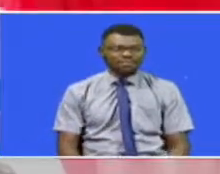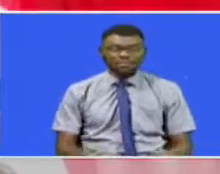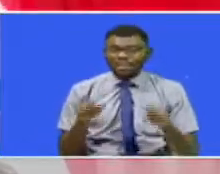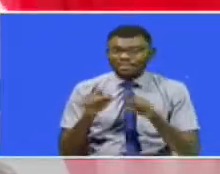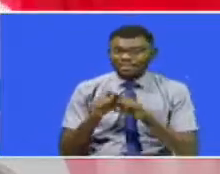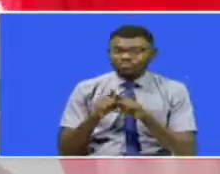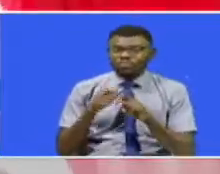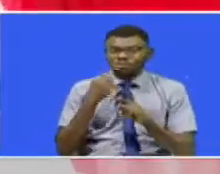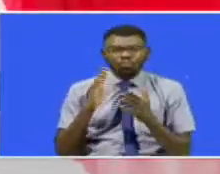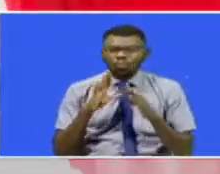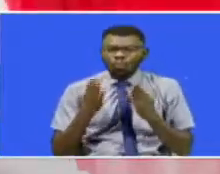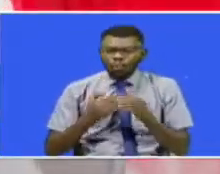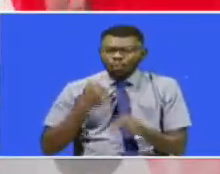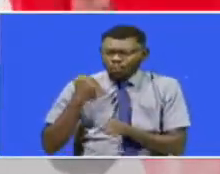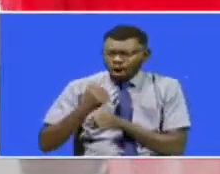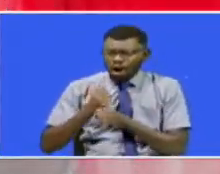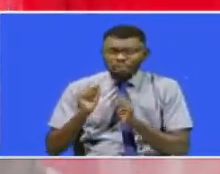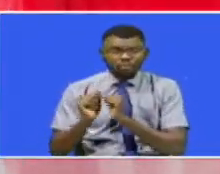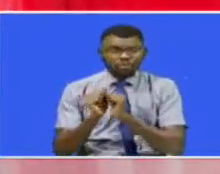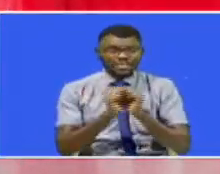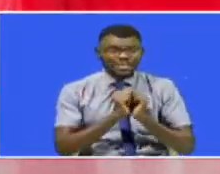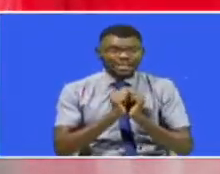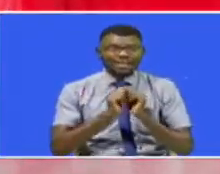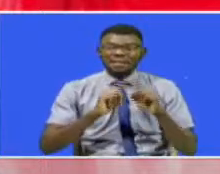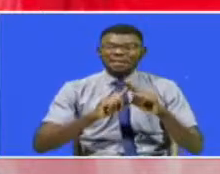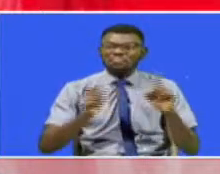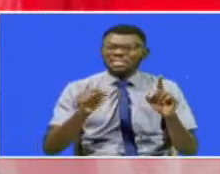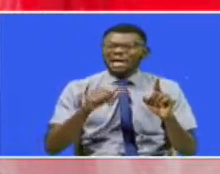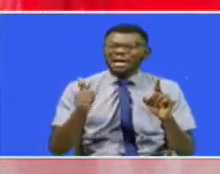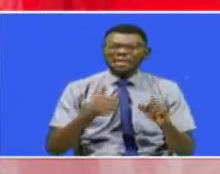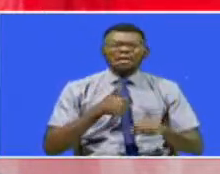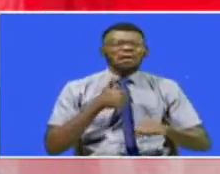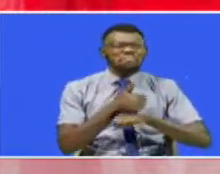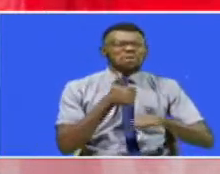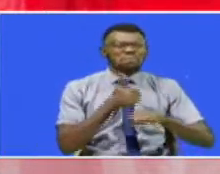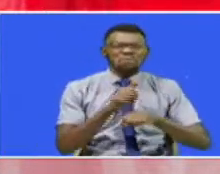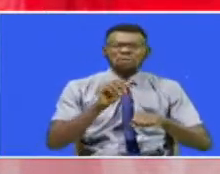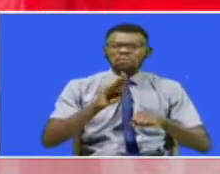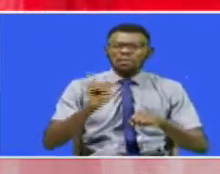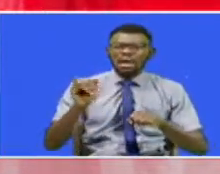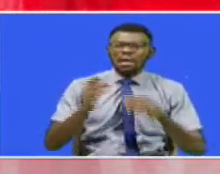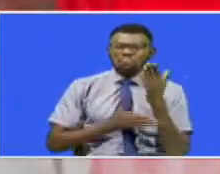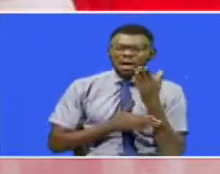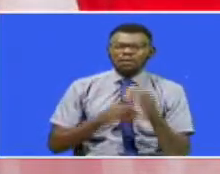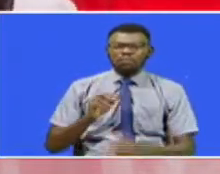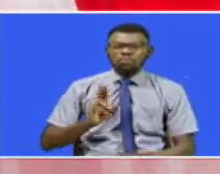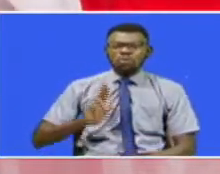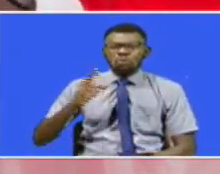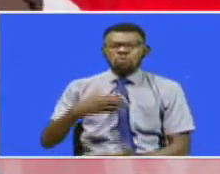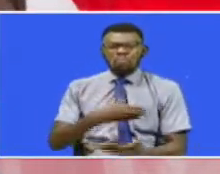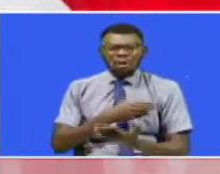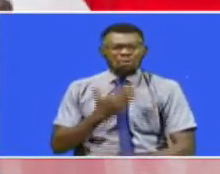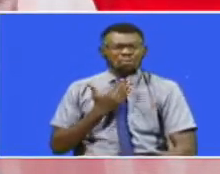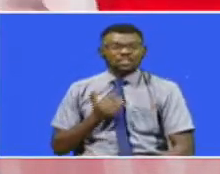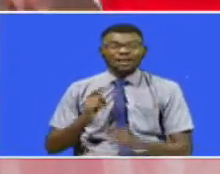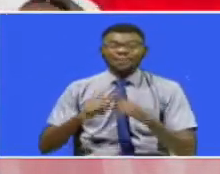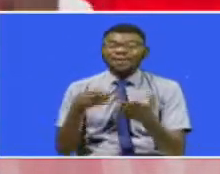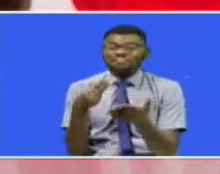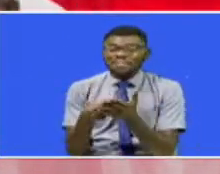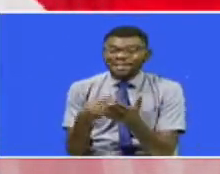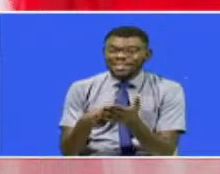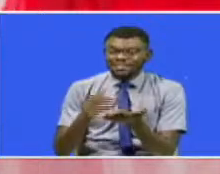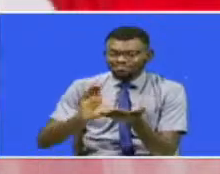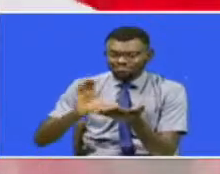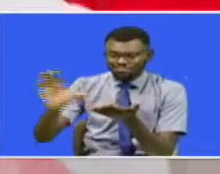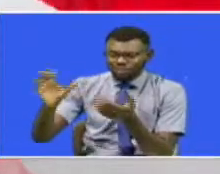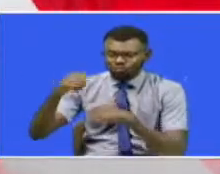tunasema tufanye haya, mkakuja mkaambiwa BBI ni mbaya, ati Uhuru anataka kujiongezea. Sasa hiyo pesa ambayo ingeenda